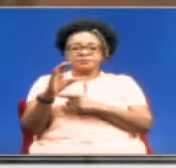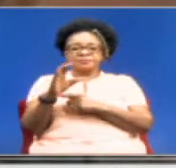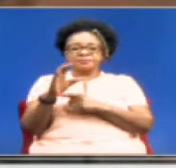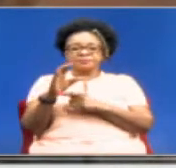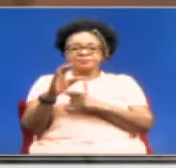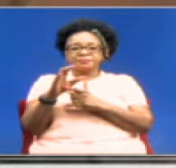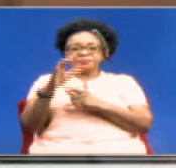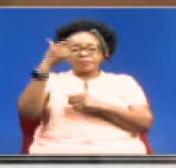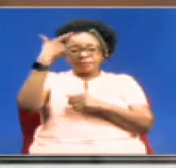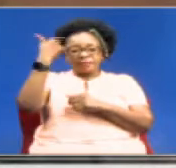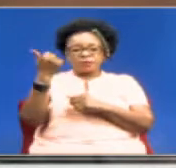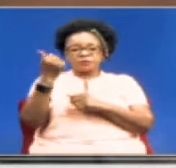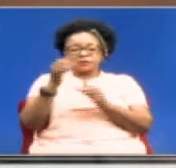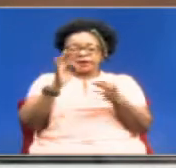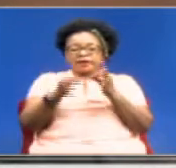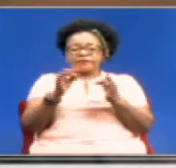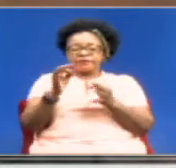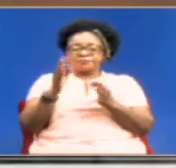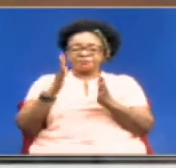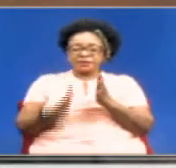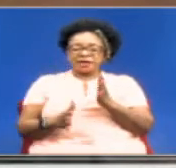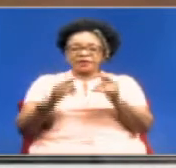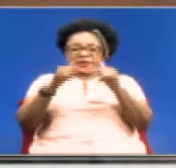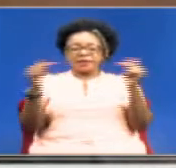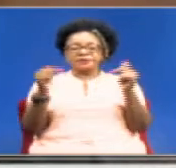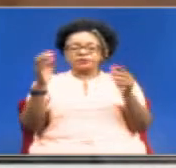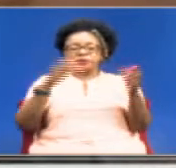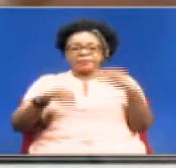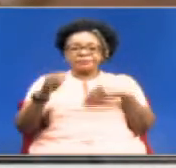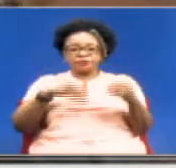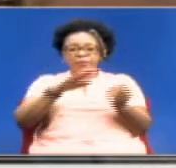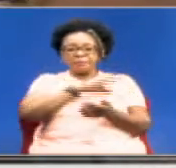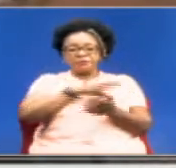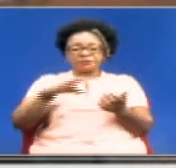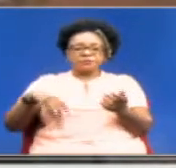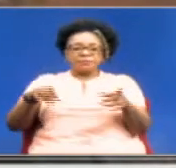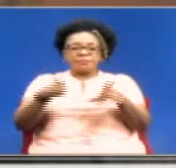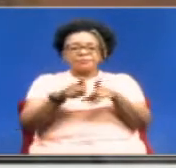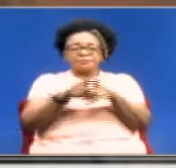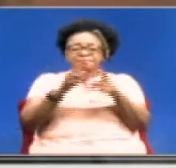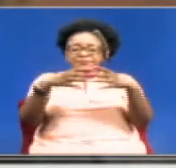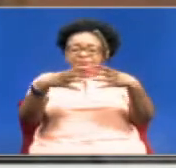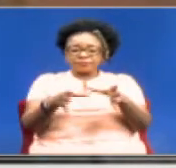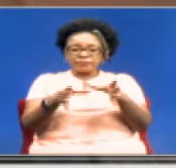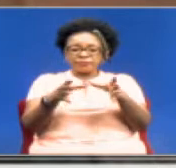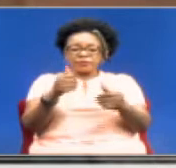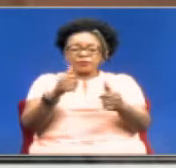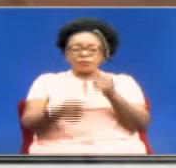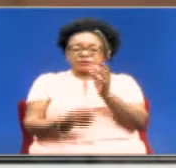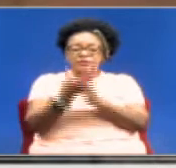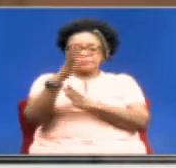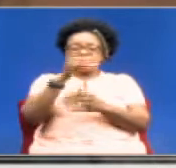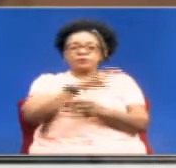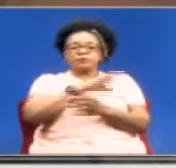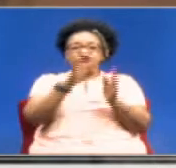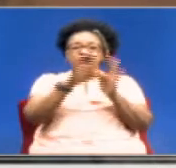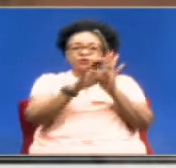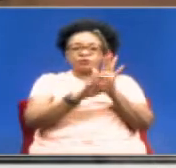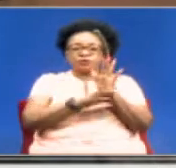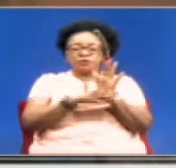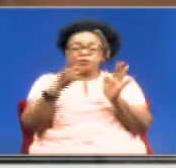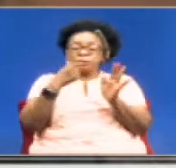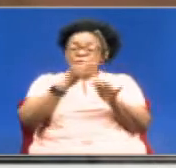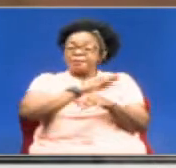because if the Ethics and Anti-Corruption Commission, an entity created by the Constitution, whose